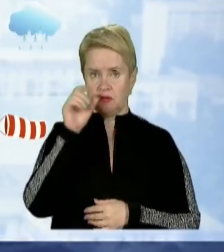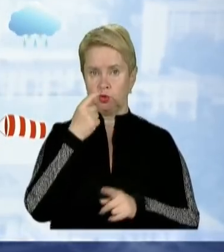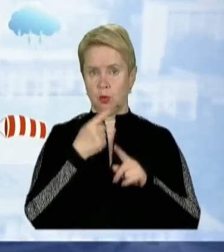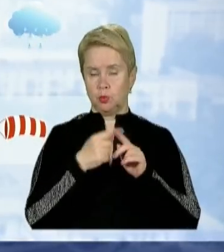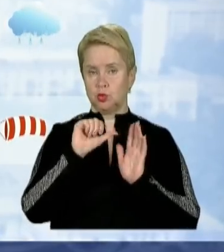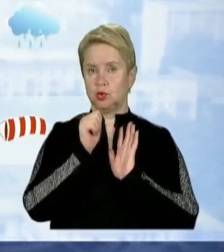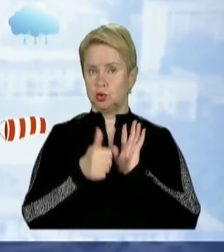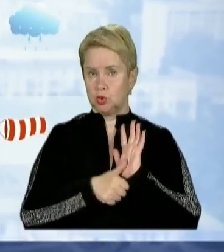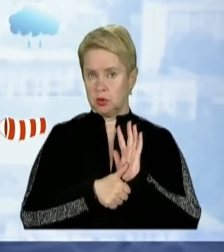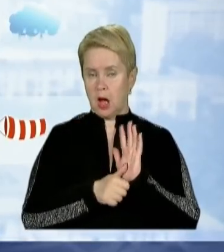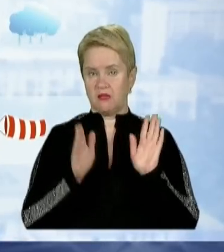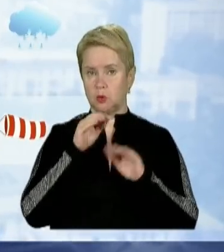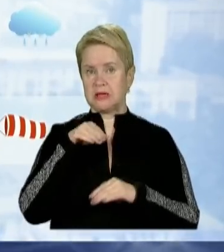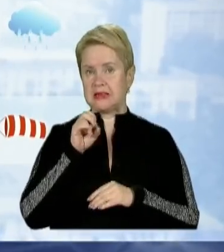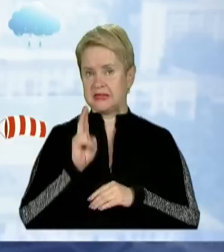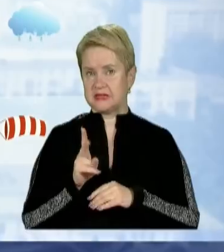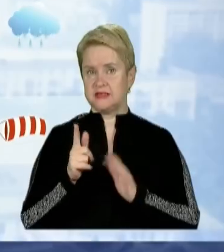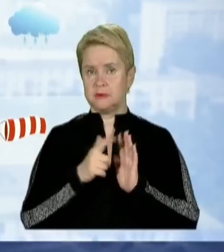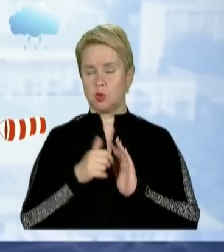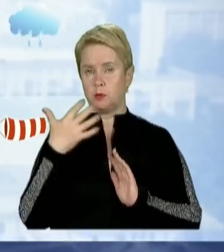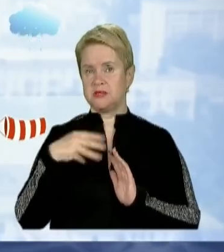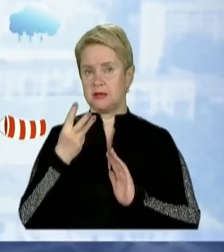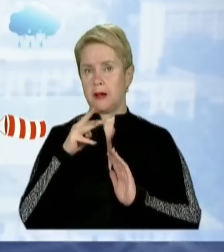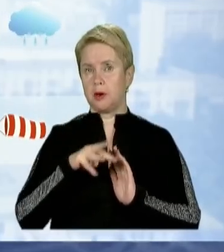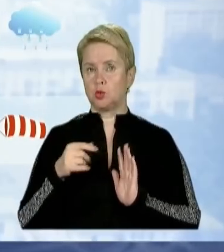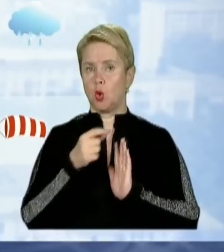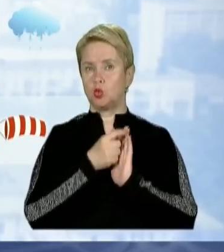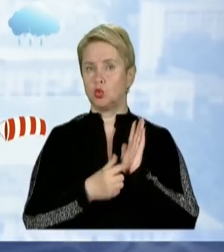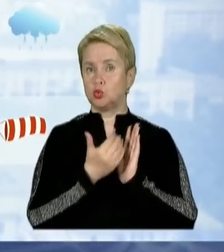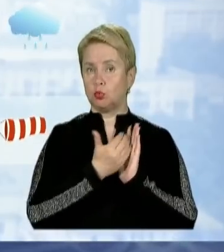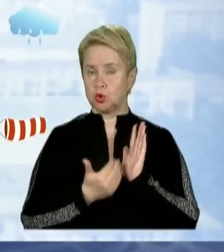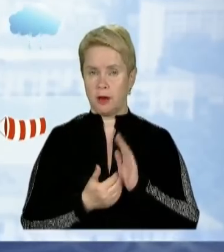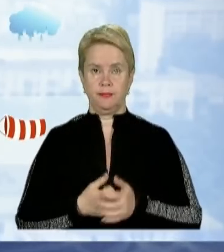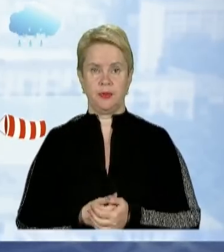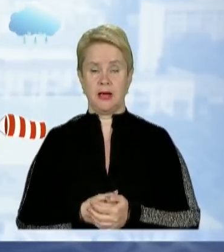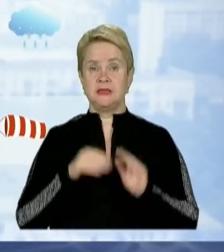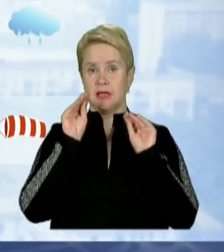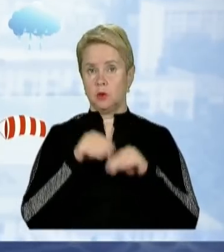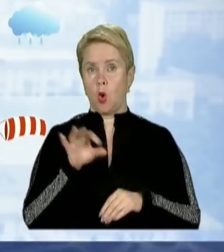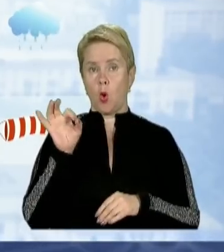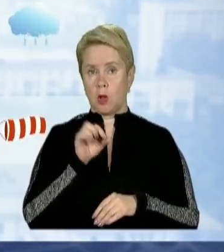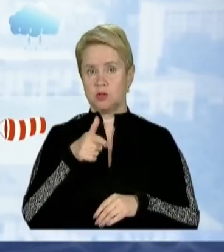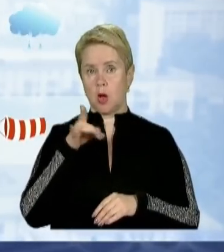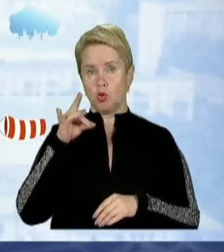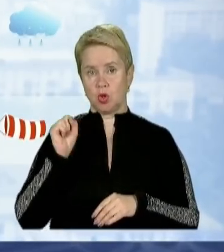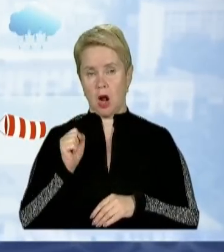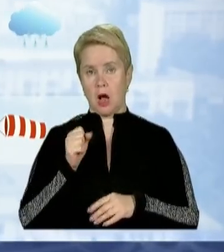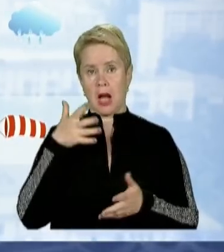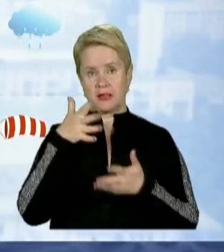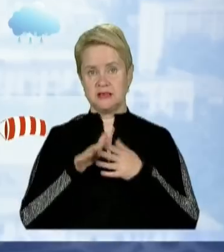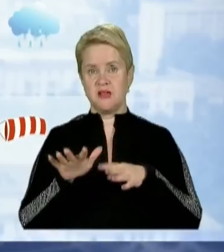плюс 16. Атмосферний тиск 753 міліметри ртутного стовпчика. За даними ДНУ імені Олеся